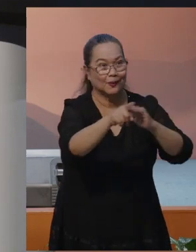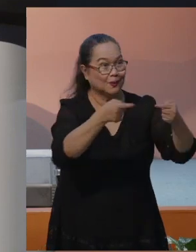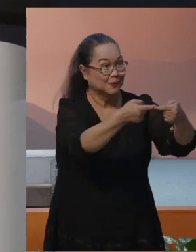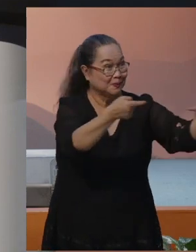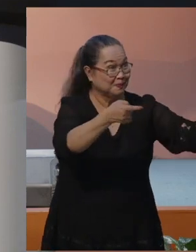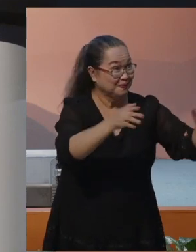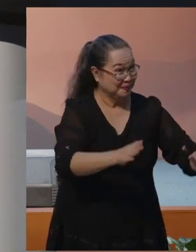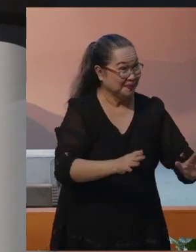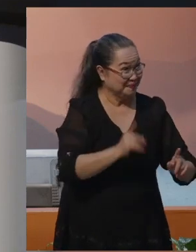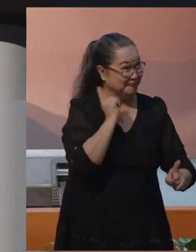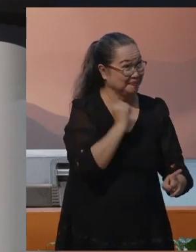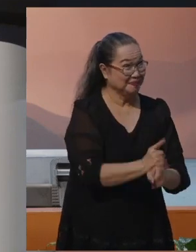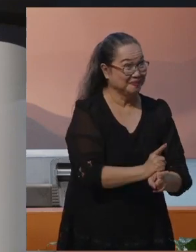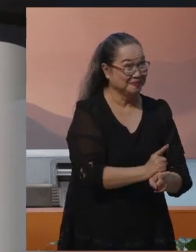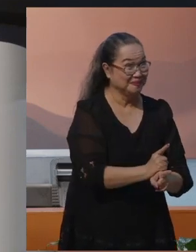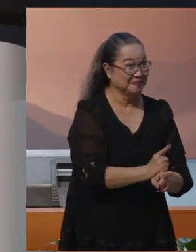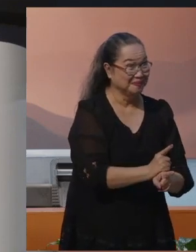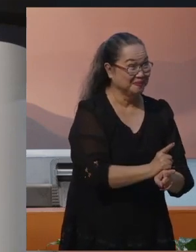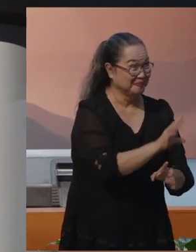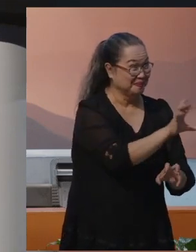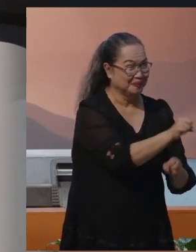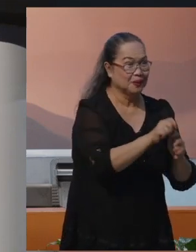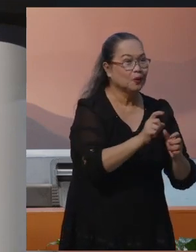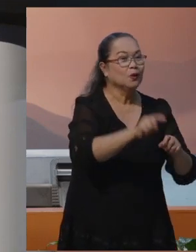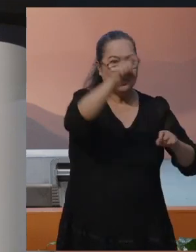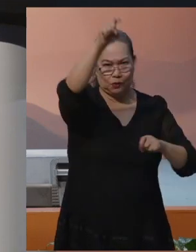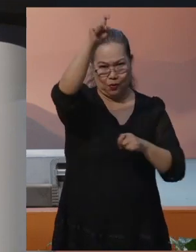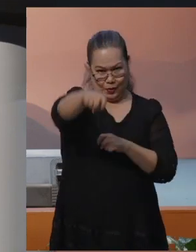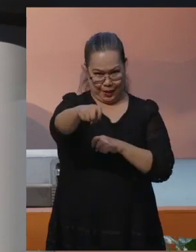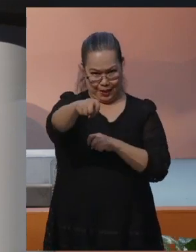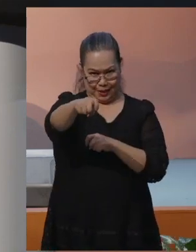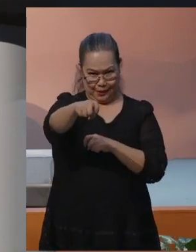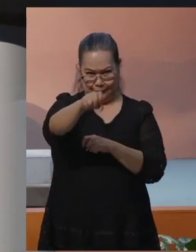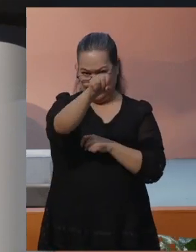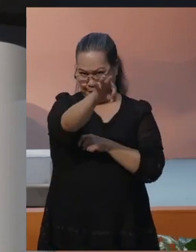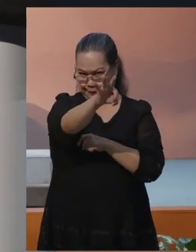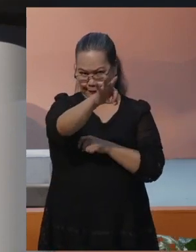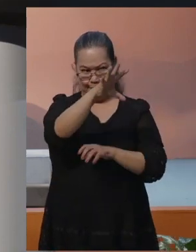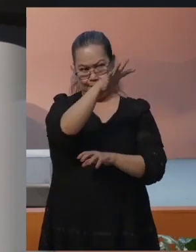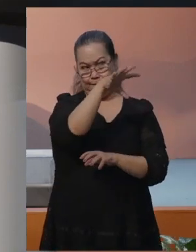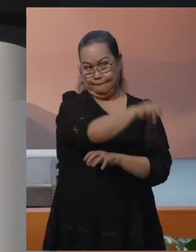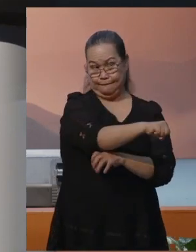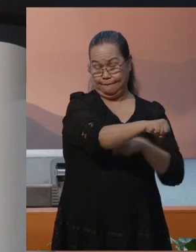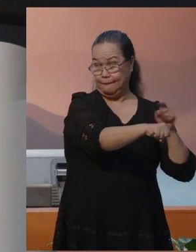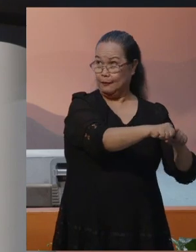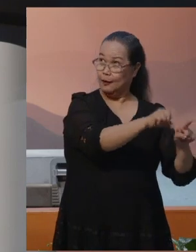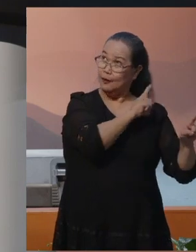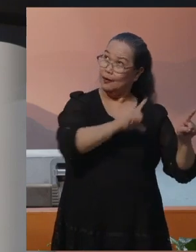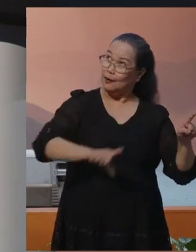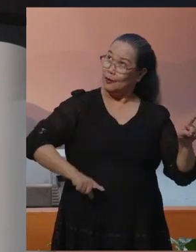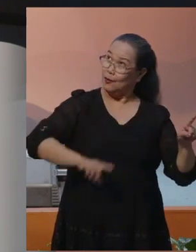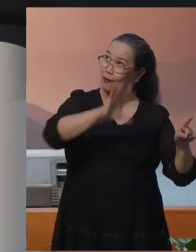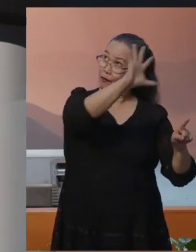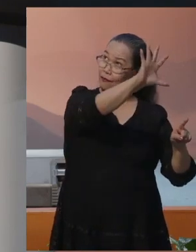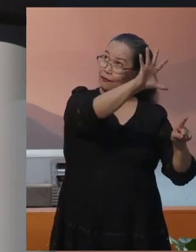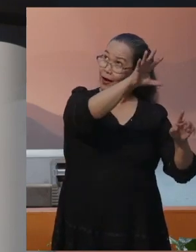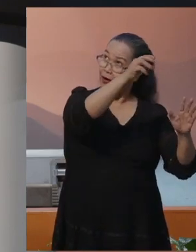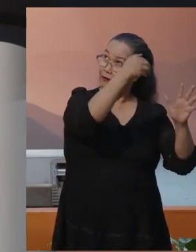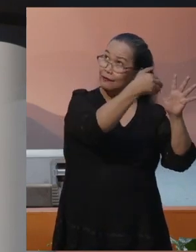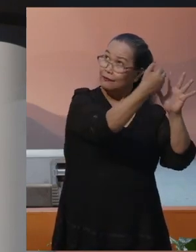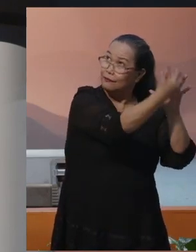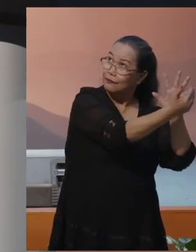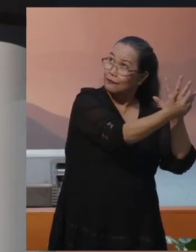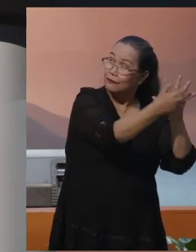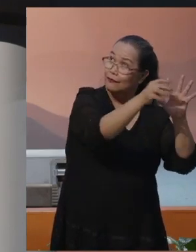mga kalaban. So kailangan, kung lilipulin ko Panginoon, itong 5 bansa na ito,